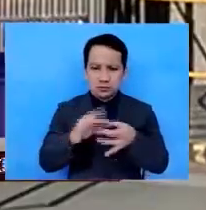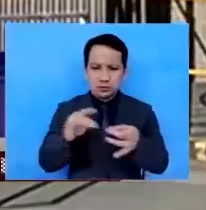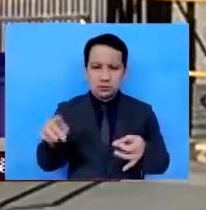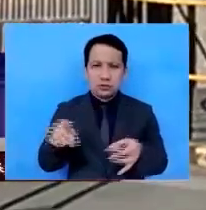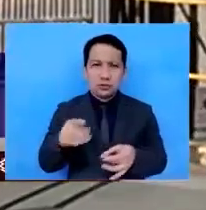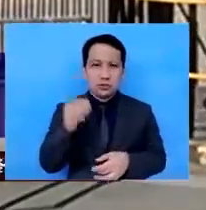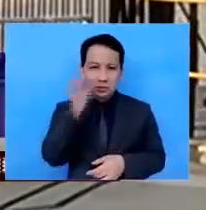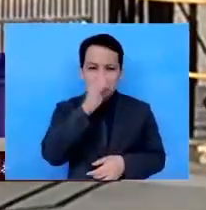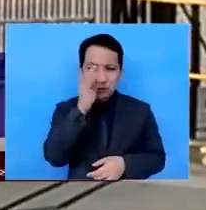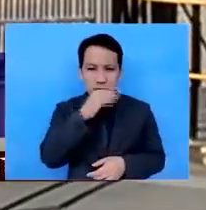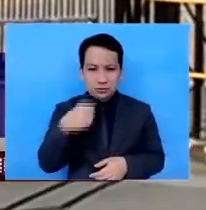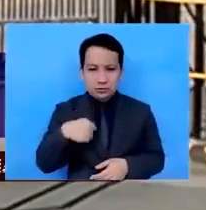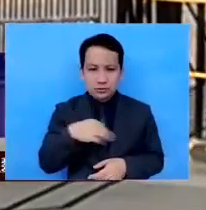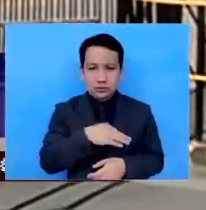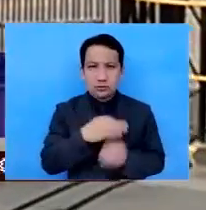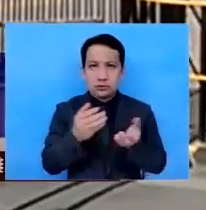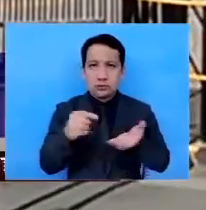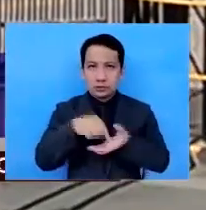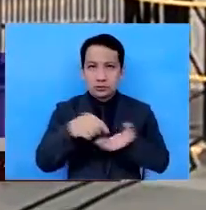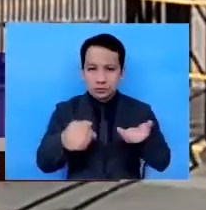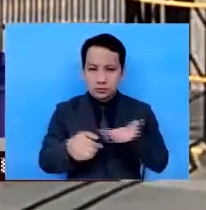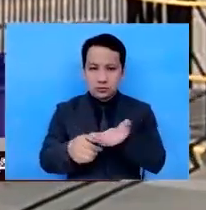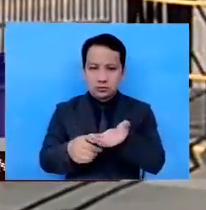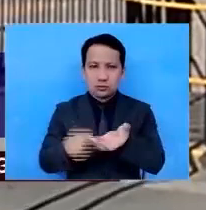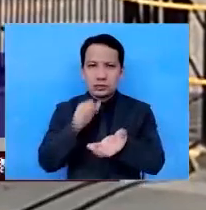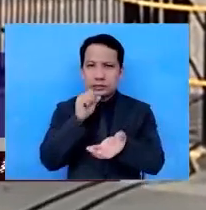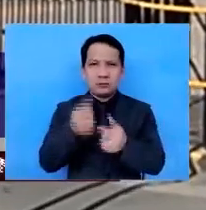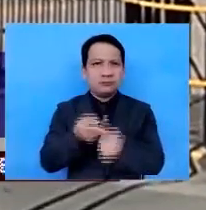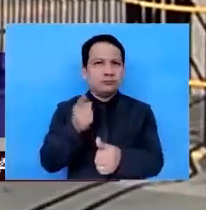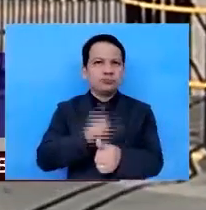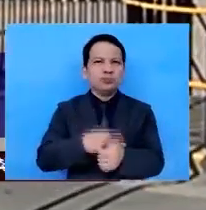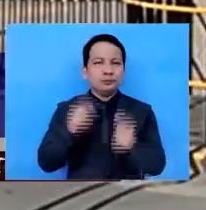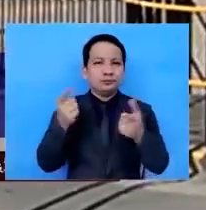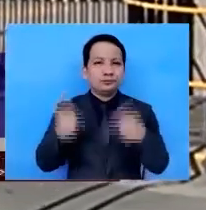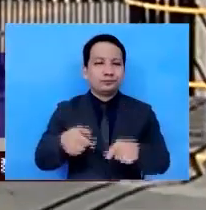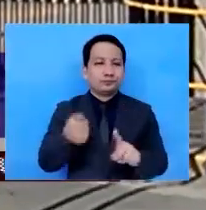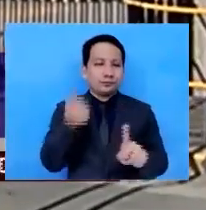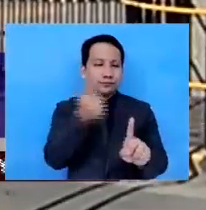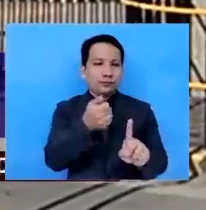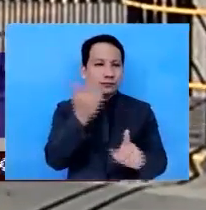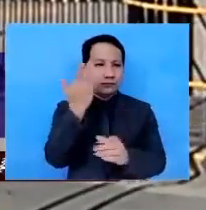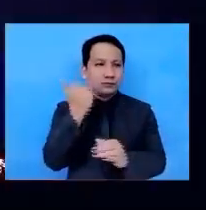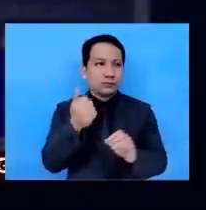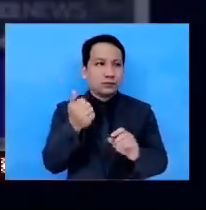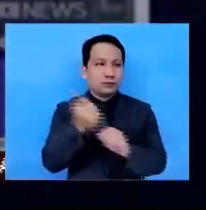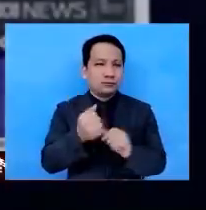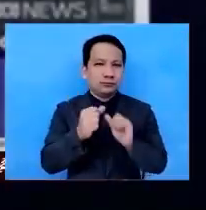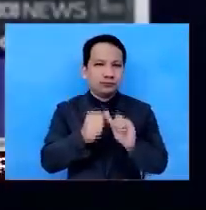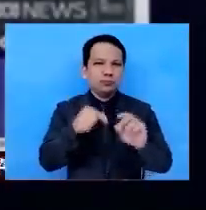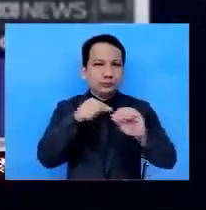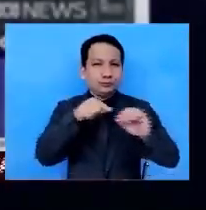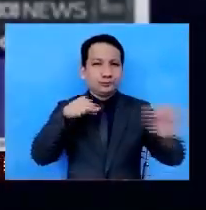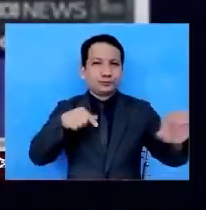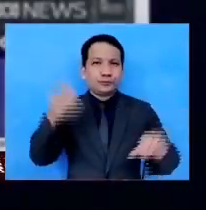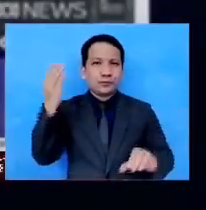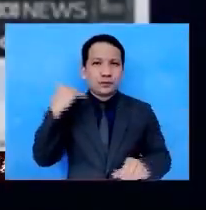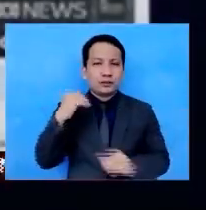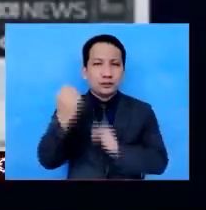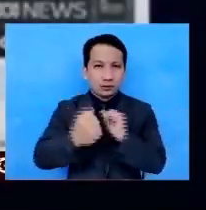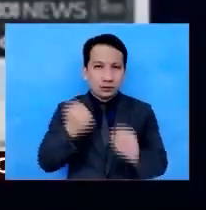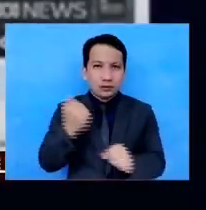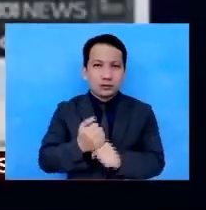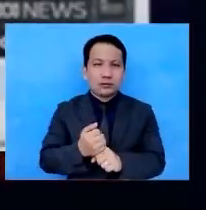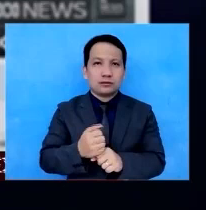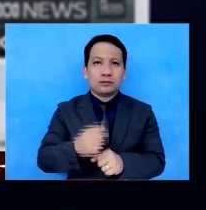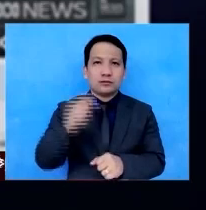crew. Kung tutuusin, hindi ito ang unang beses na inakusahan ng China ng panlilaser. Noong nakaraang taon, green